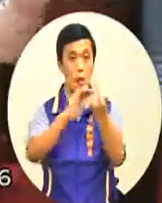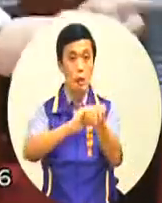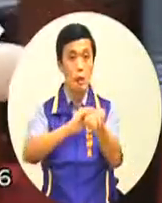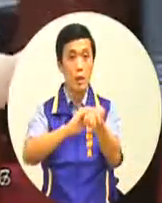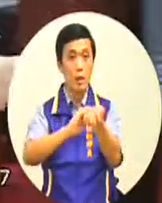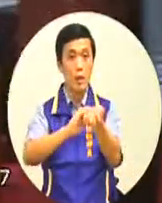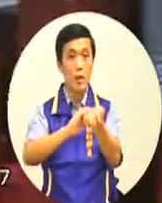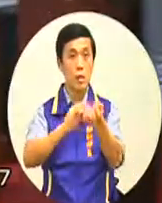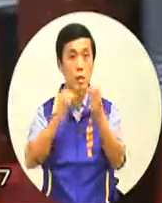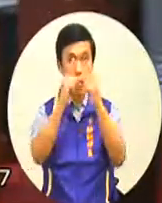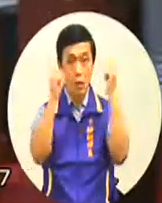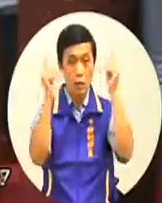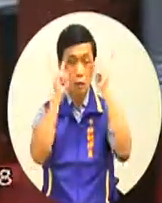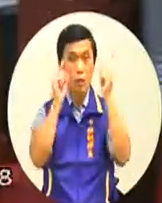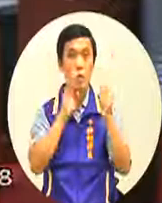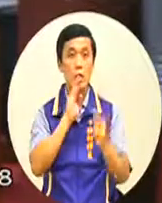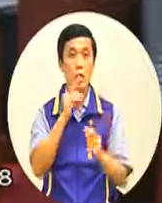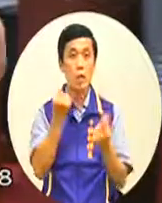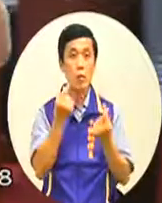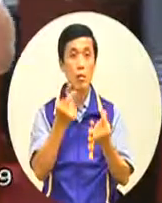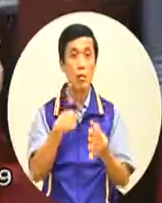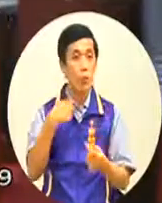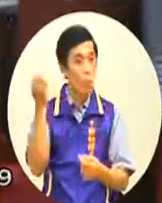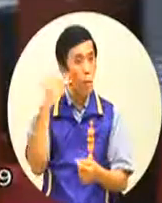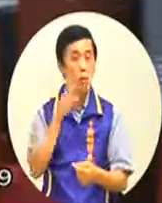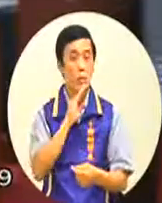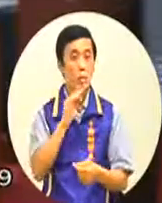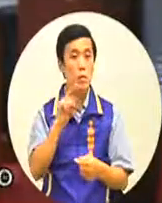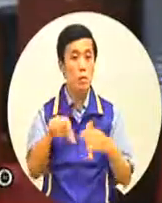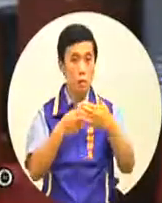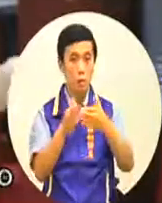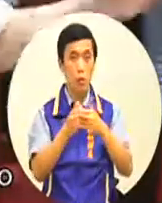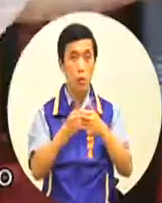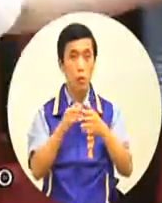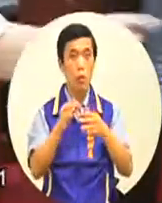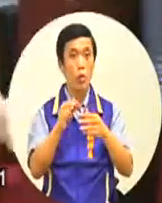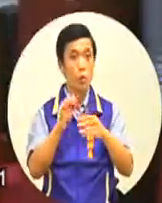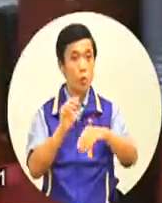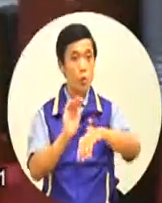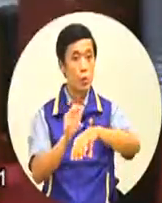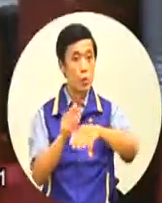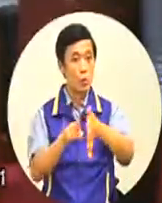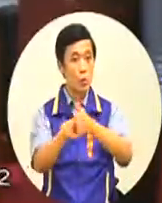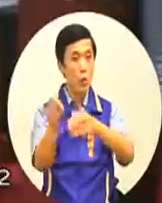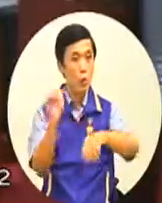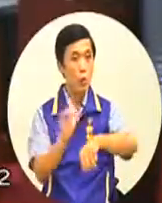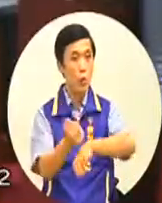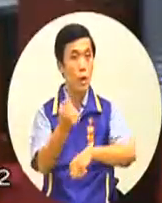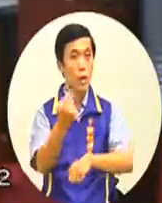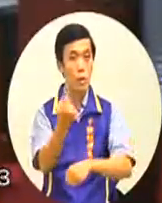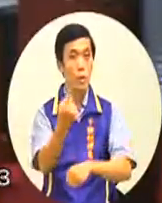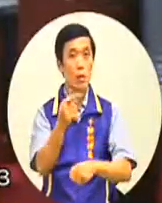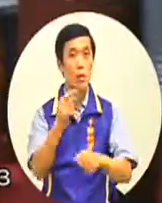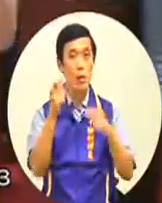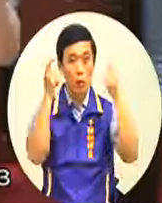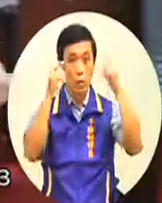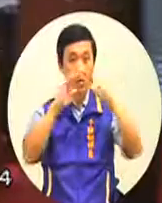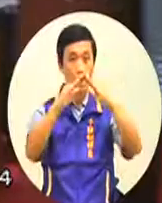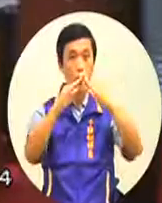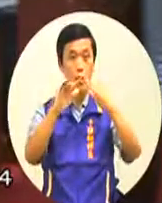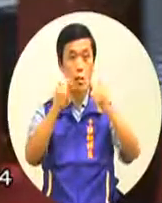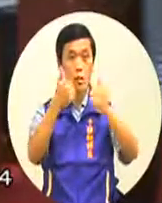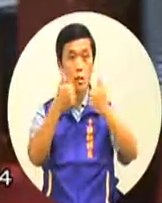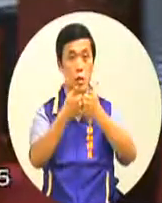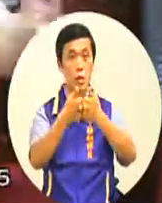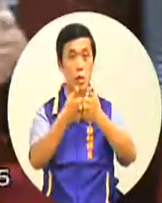好像是从北医过去，我是听人家说只有一个学者专家，你像我们议会，高雄市议会开公听会，每次都嘛五个